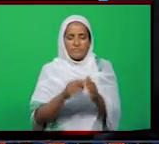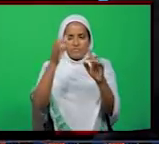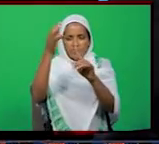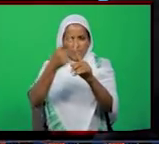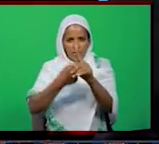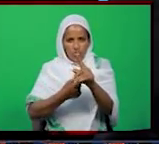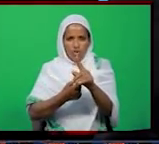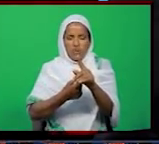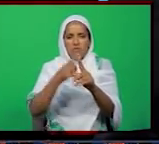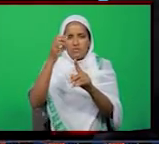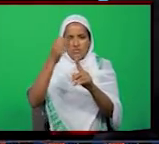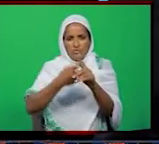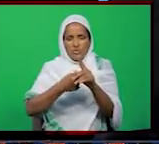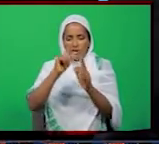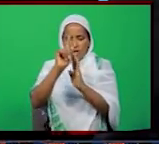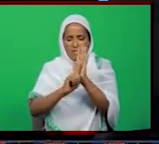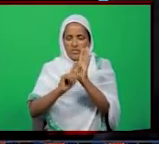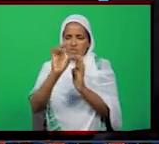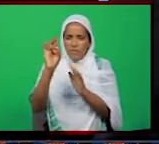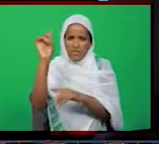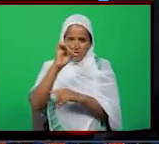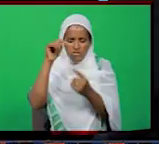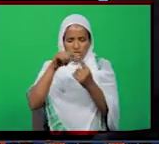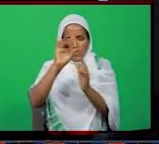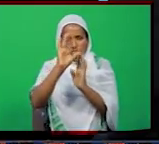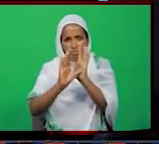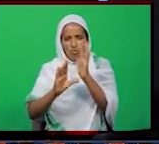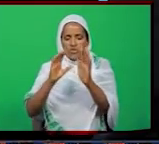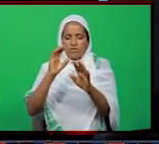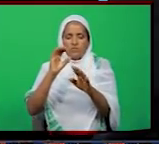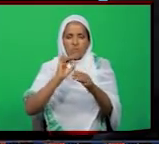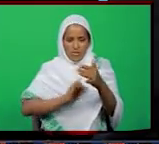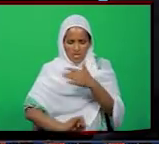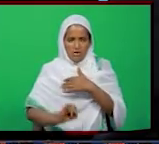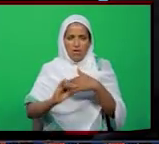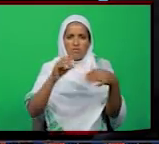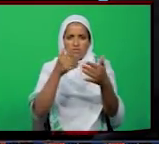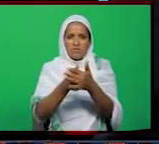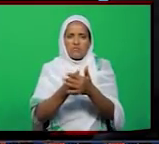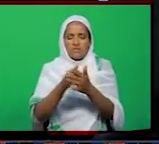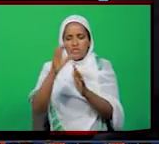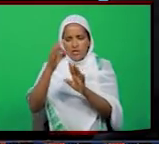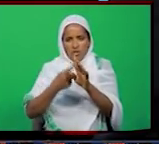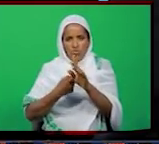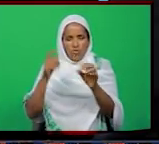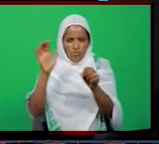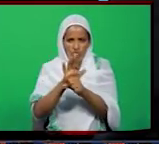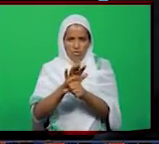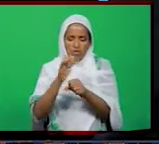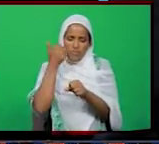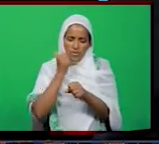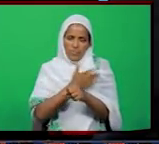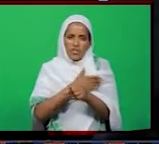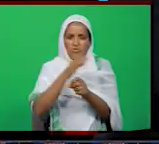9 ወር ከነሐሴ 7 ቀን እስከ ግንቦት ልደታ 9 ወር ይሆናል። እመቤታችን በ9 ወሯ